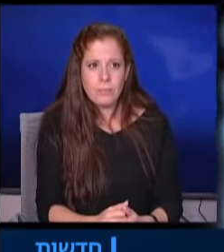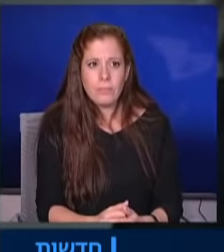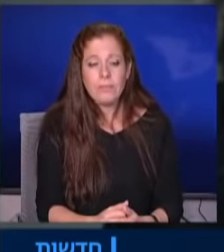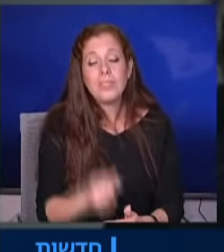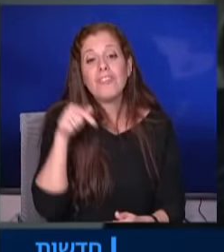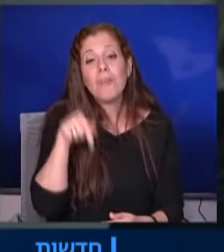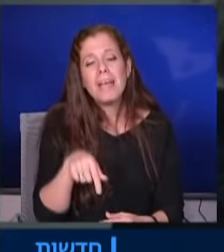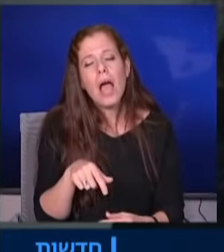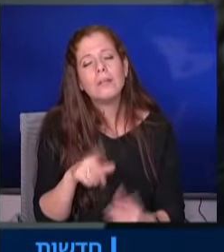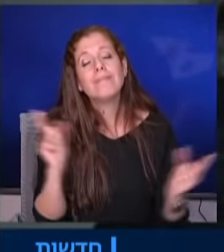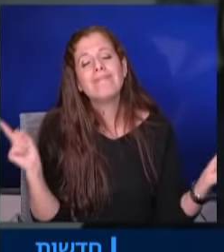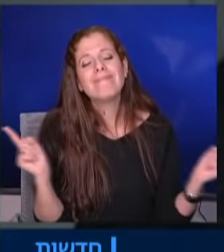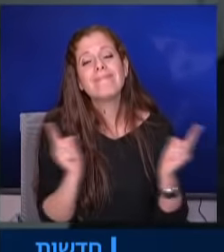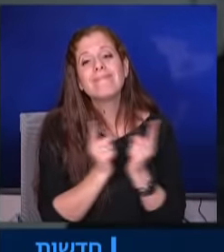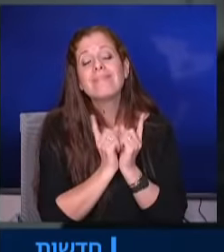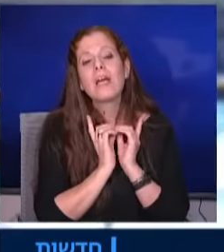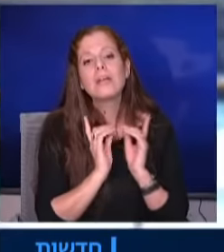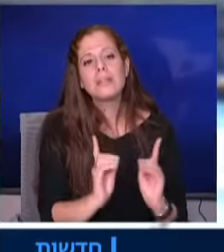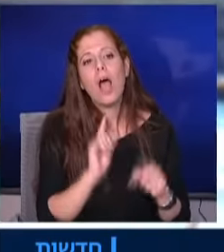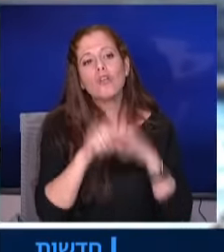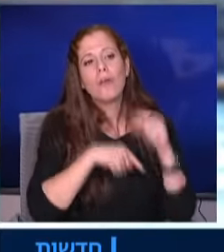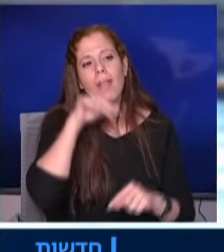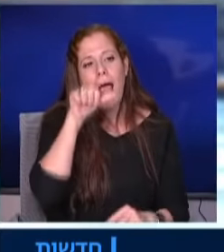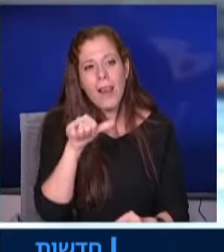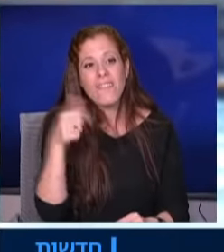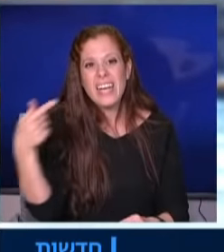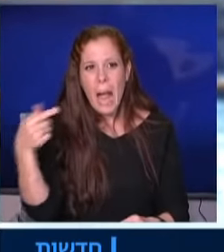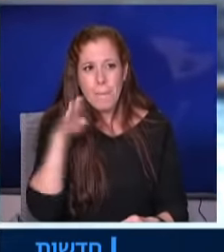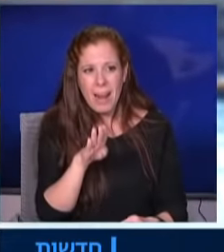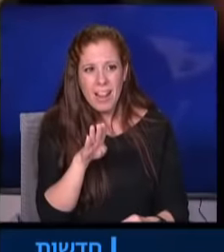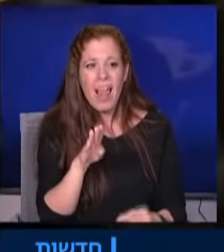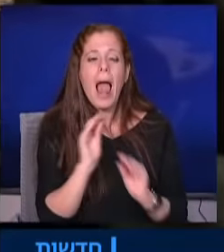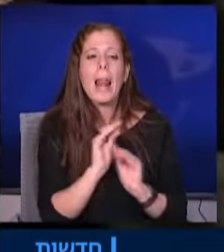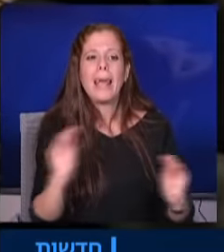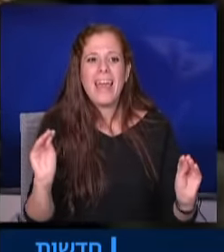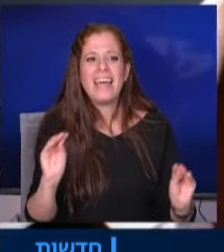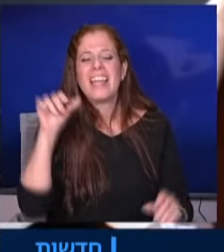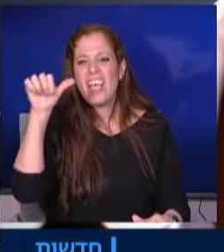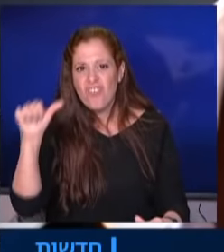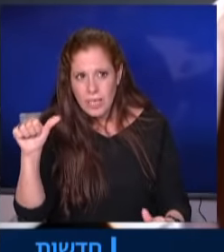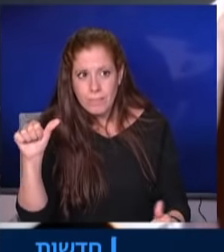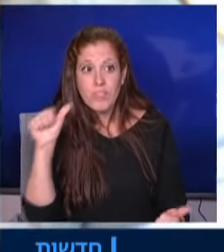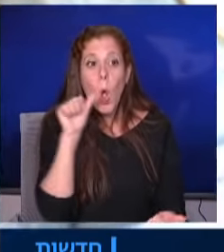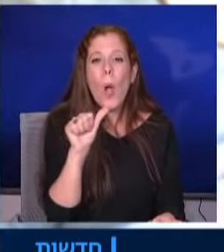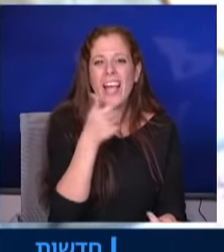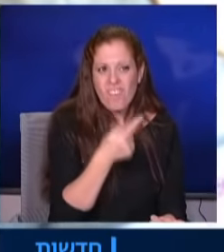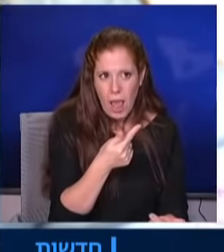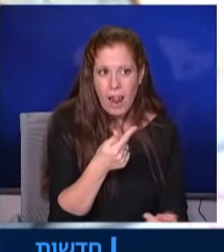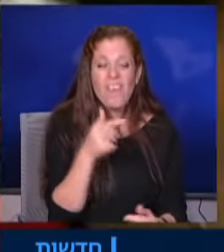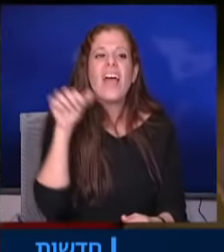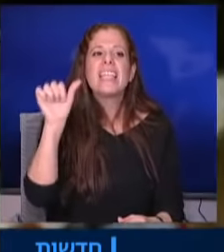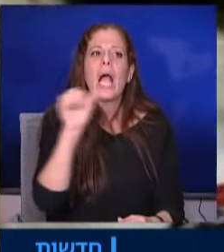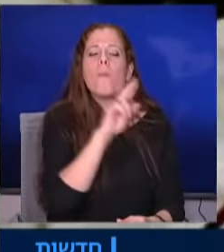ומכאן הייתה הקצרה הדרך, שנה א', גיא בלילה, ליאק אחרי זאביק, את איבגי, אורי גבריאל ואת אגם